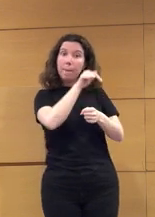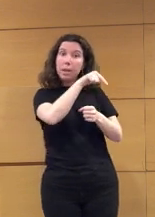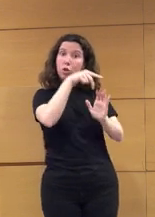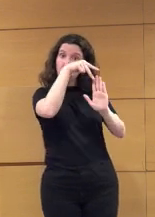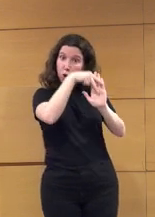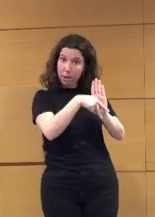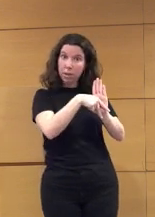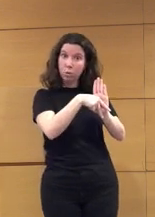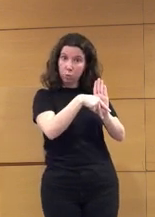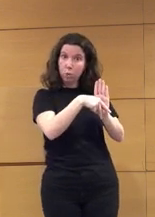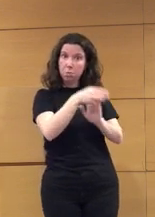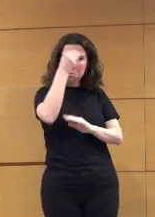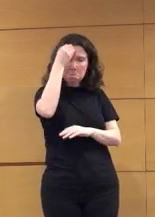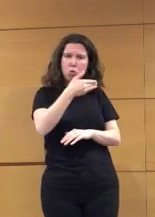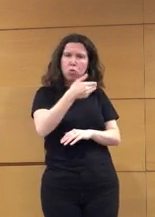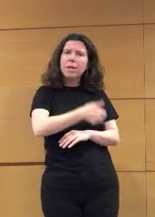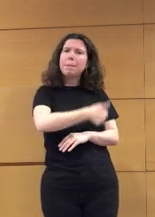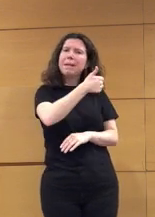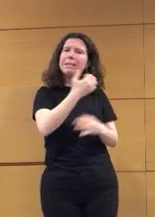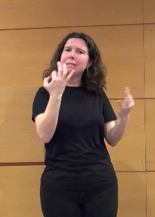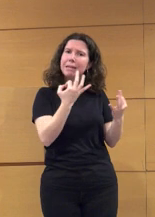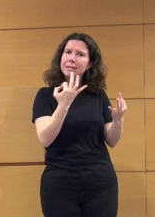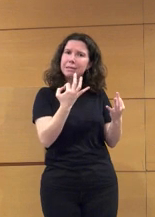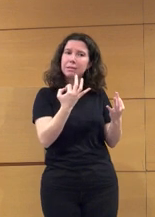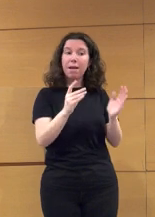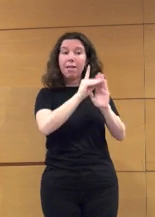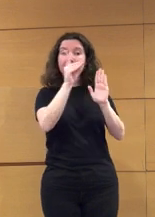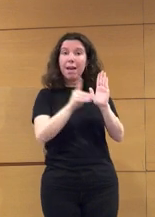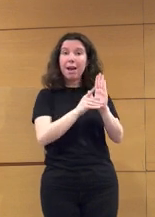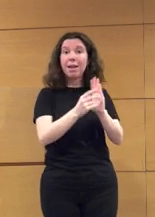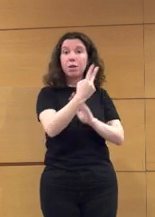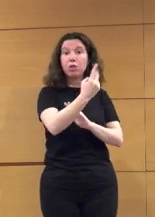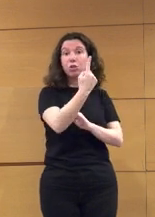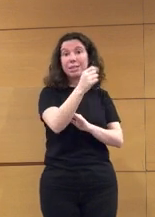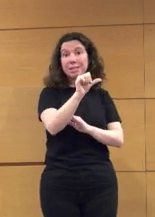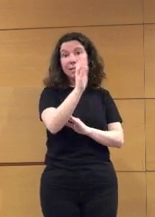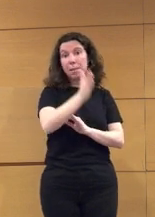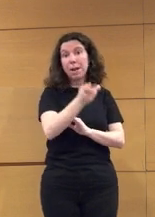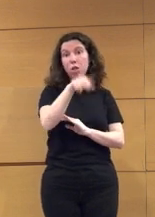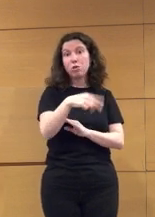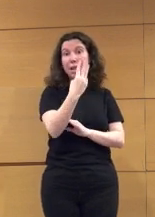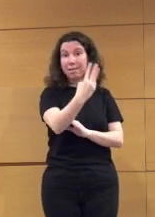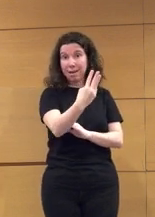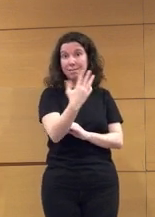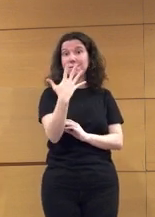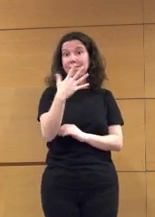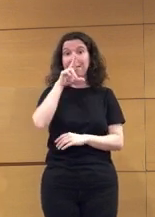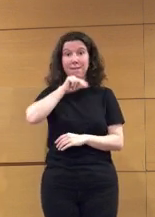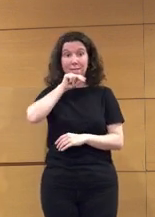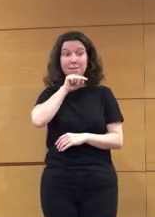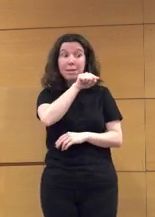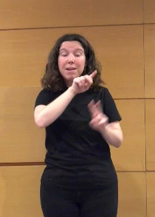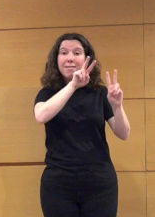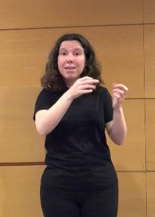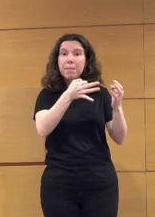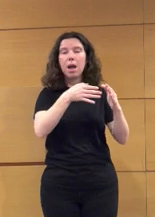diria que el més rellevant és la publicació del decret 216/2003 de 5 de desembre sobre